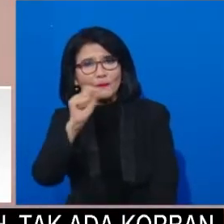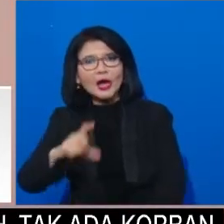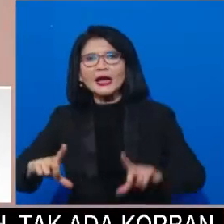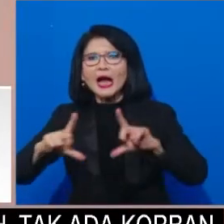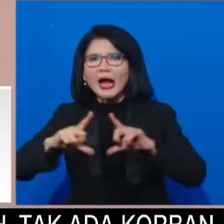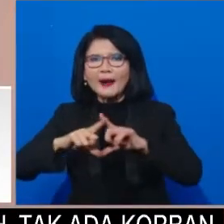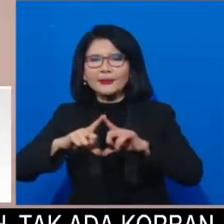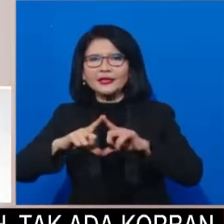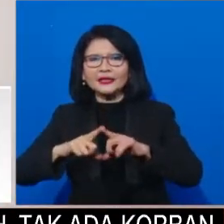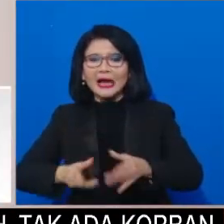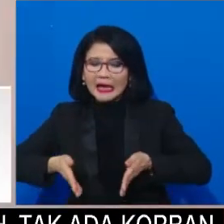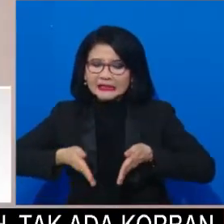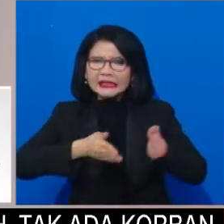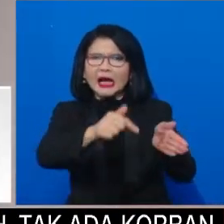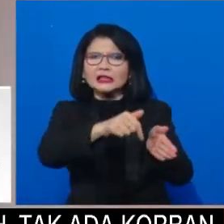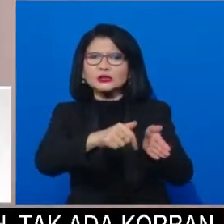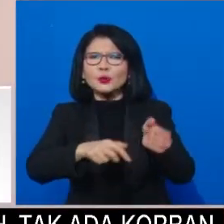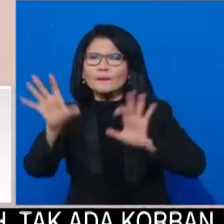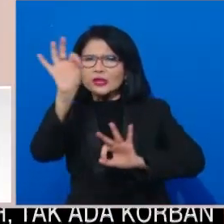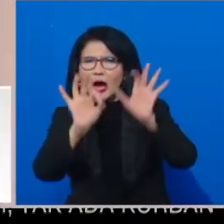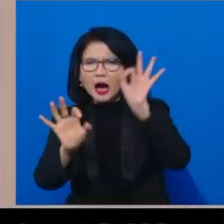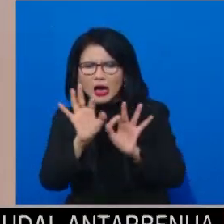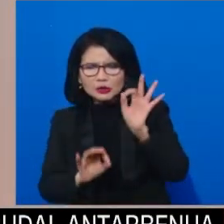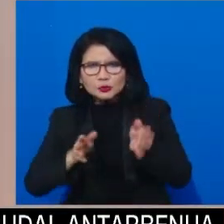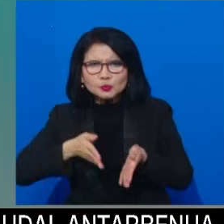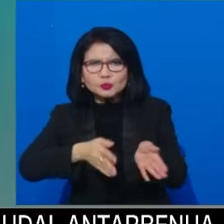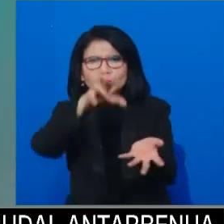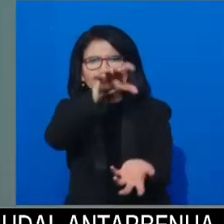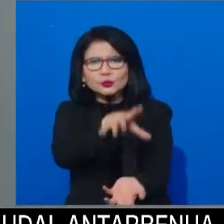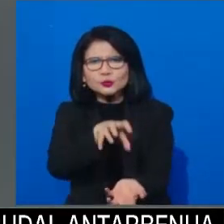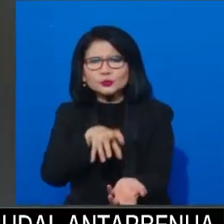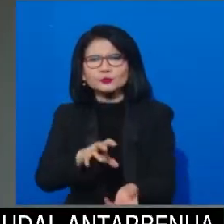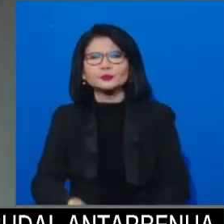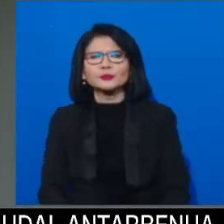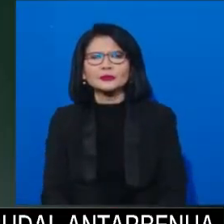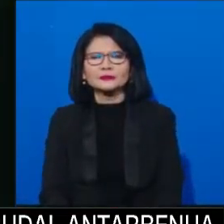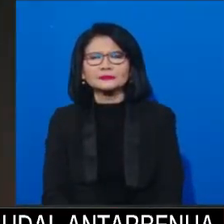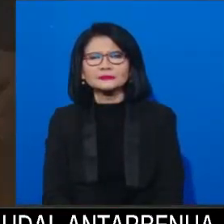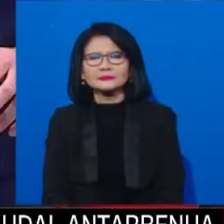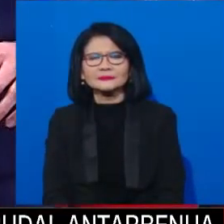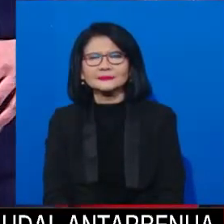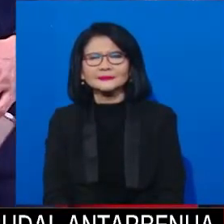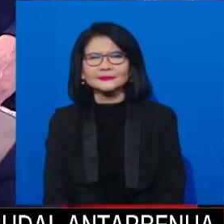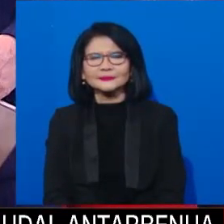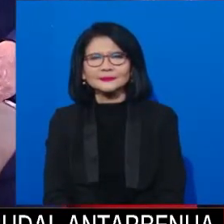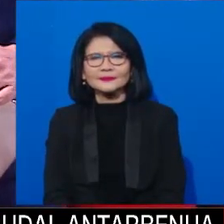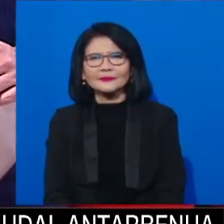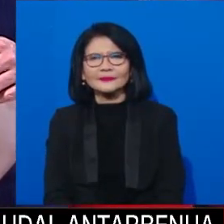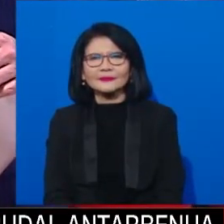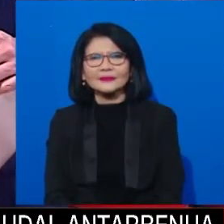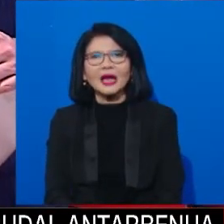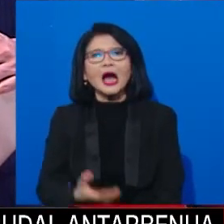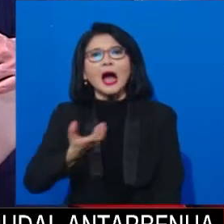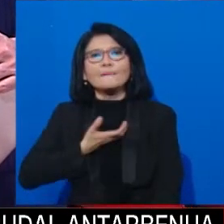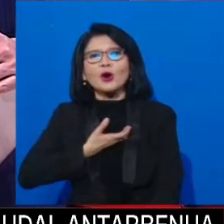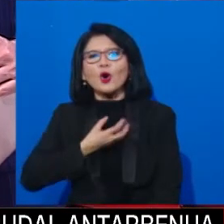jalan menuju Grasberg kadang tertutupi salju. Tim Liputan CNN Indonesia. Hendak memangsa ayam